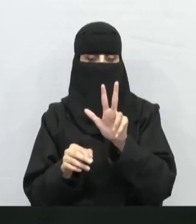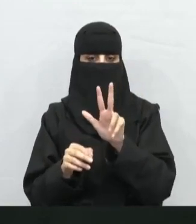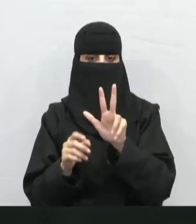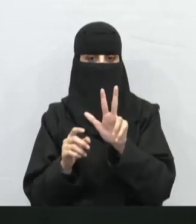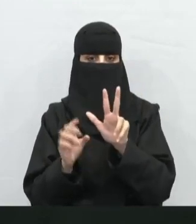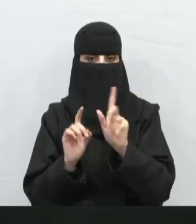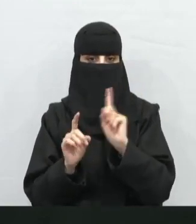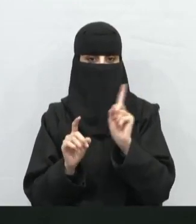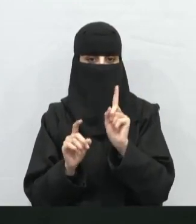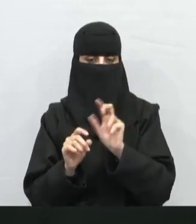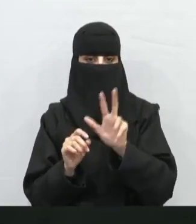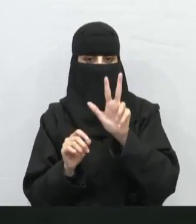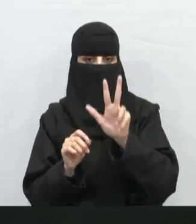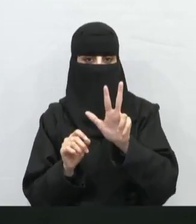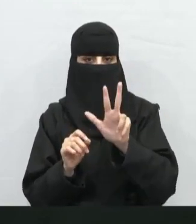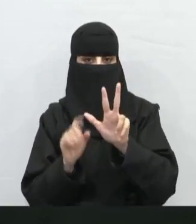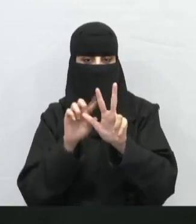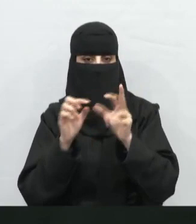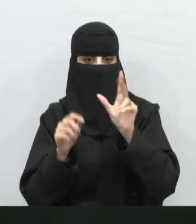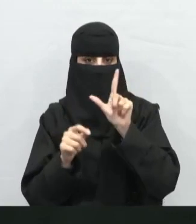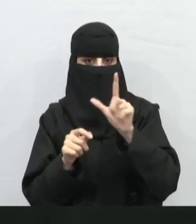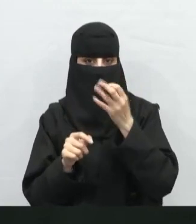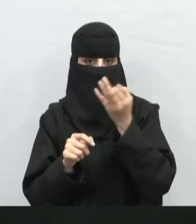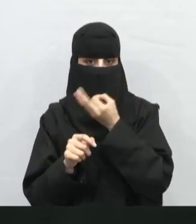واللام التي نشاهدها هنا